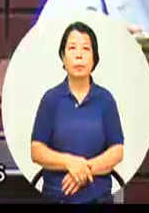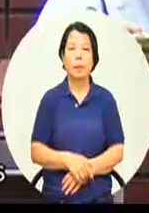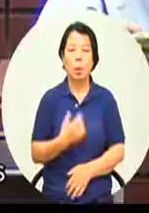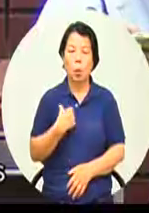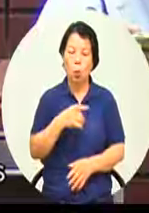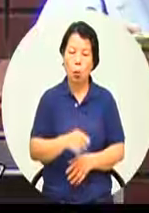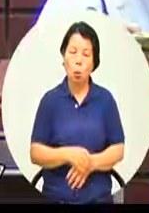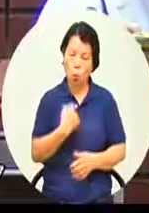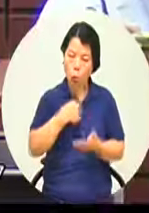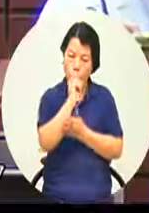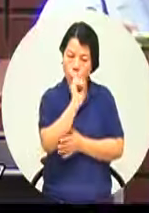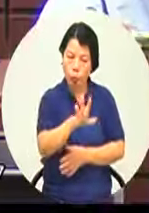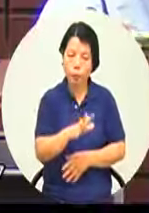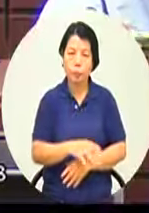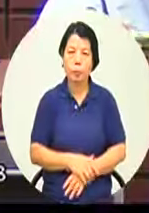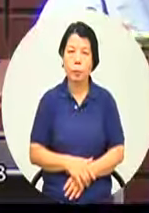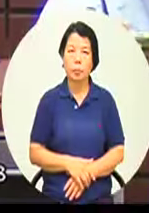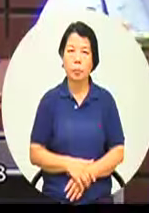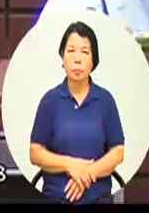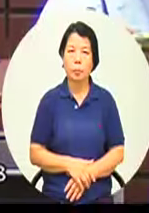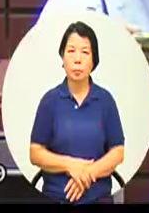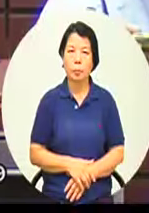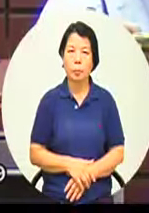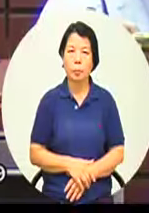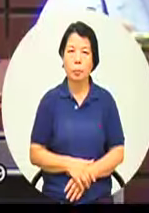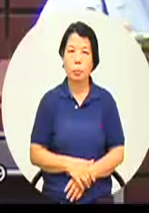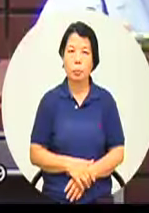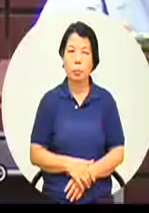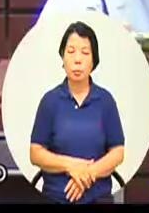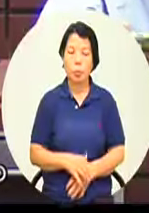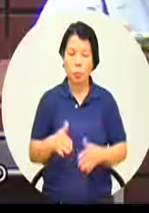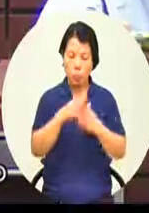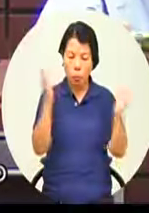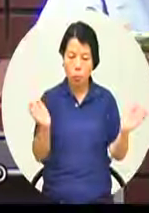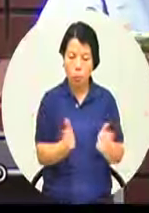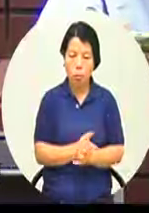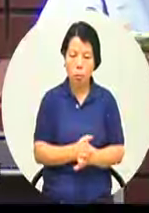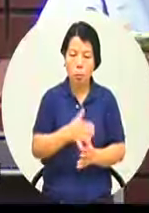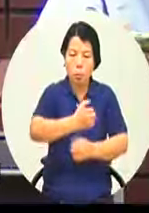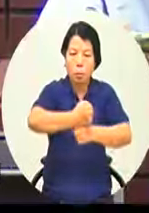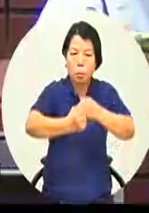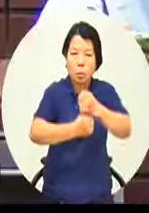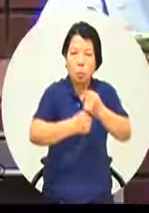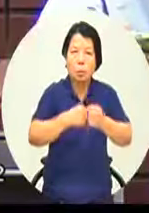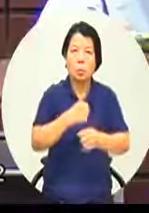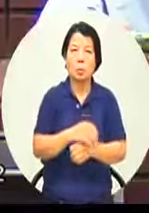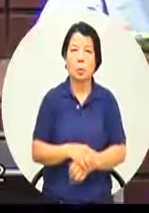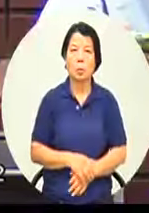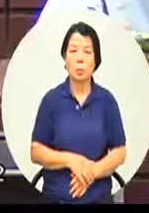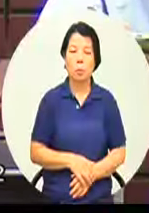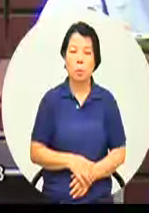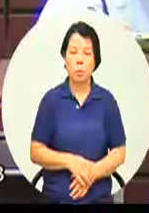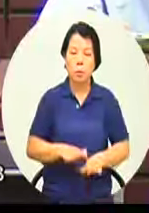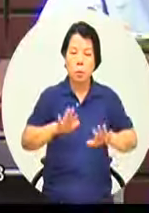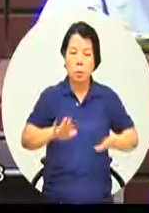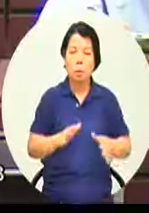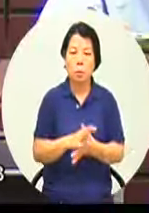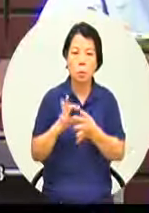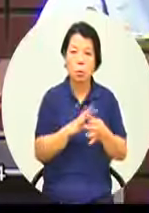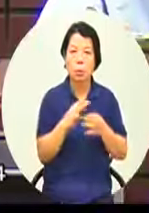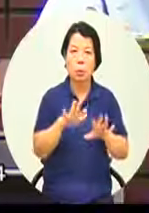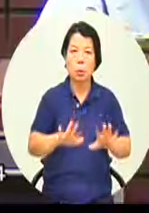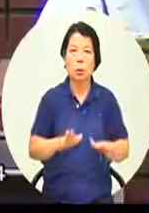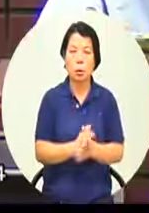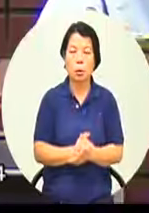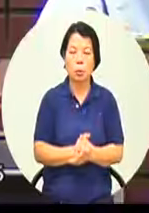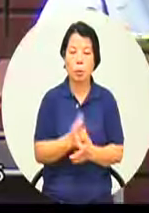我可以跟席员报告，我想整个一个架构整个一个架构，今天因为我们有向前